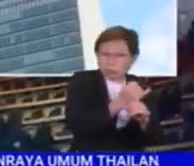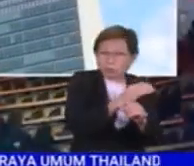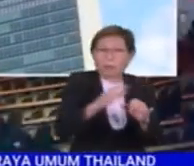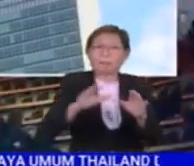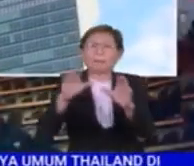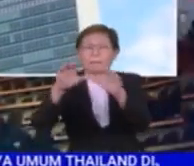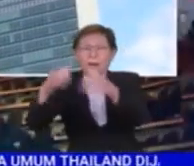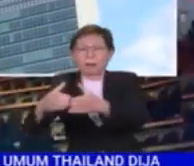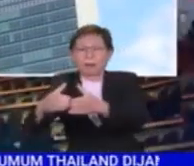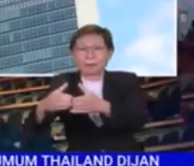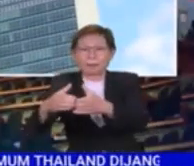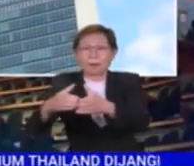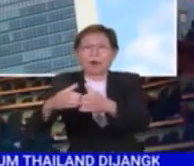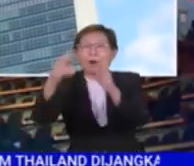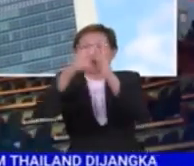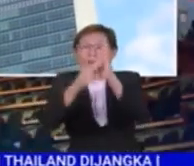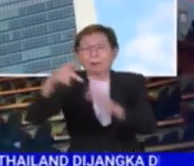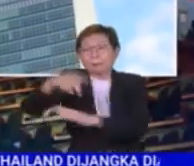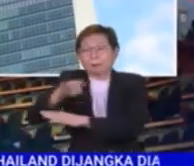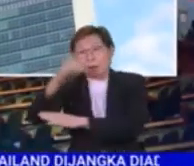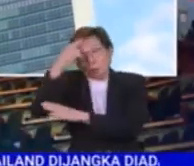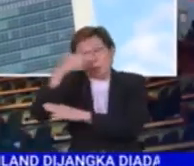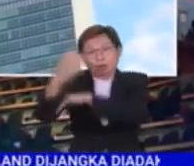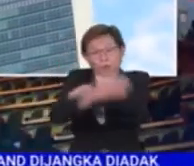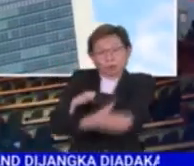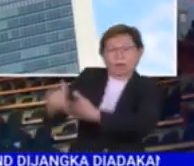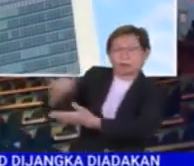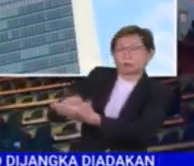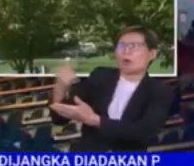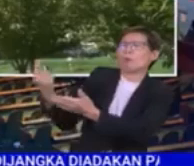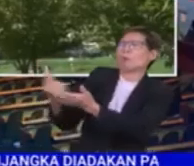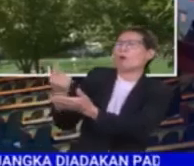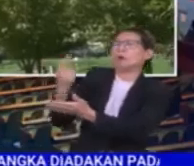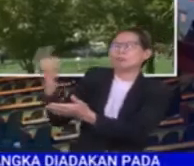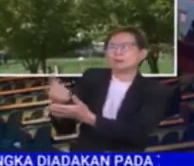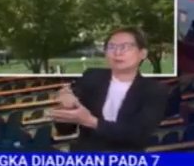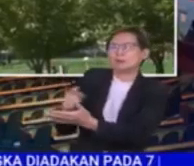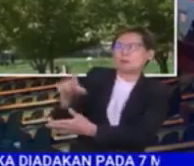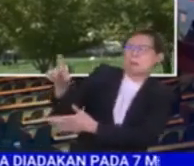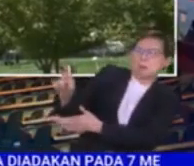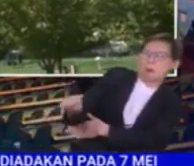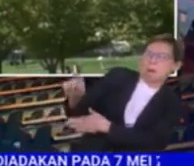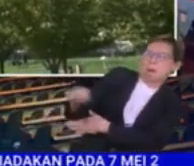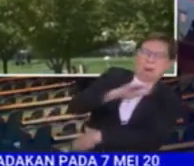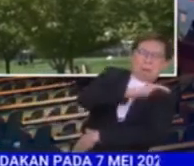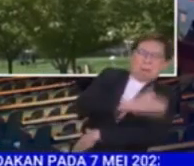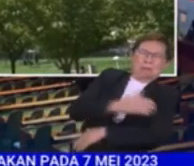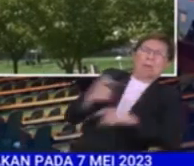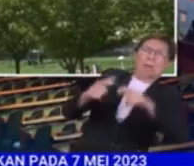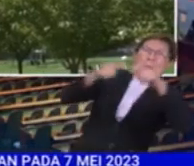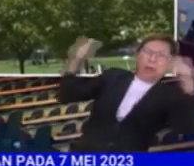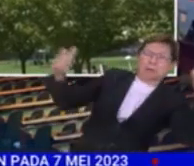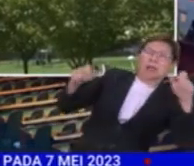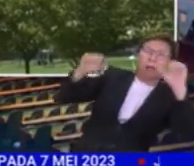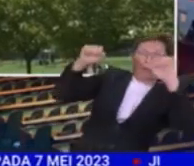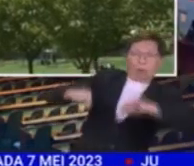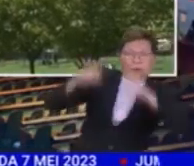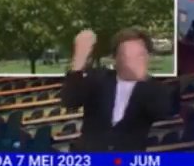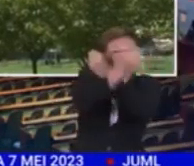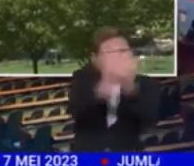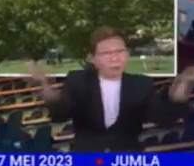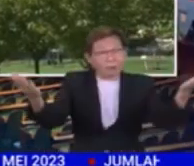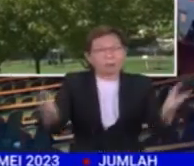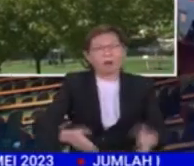PBB adalah tempat untuk negara-negara seperti itu yang sering merasa diperlekeh oleh kuasa besar boleh didengari